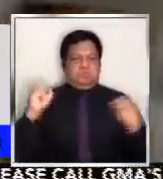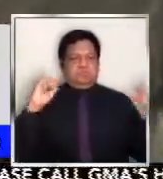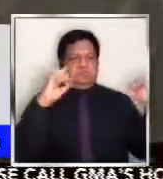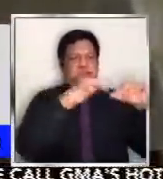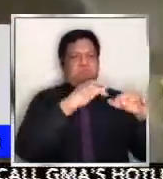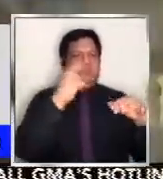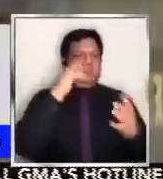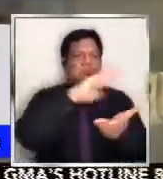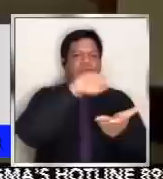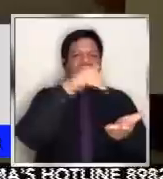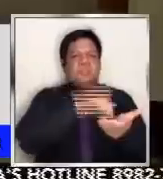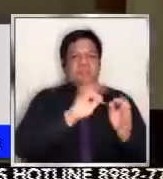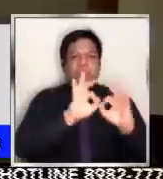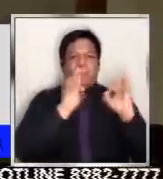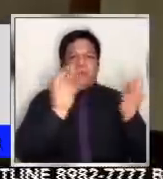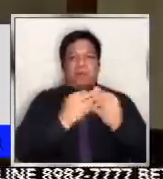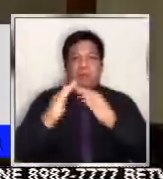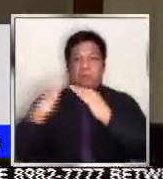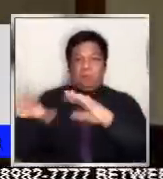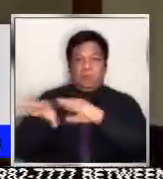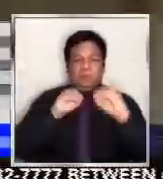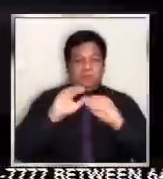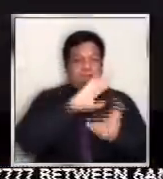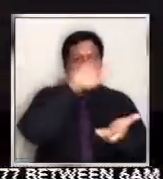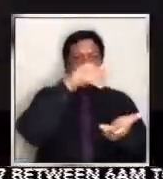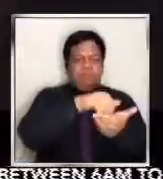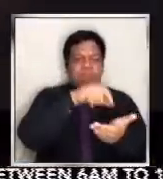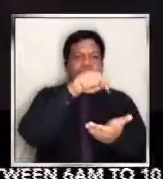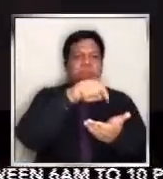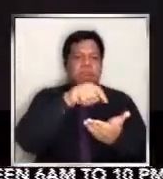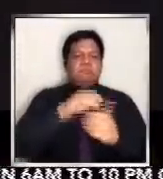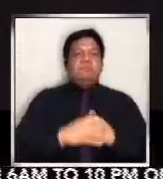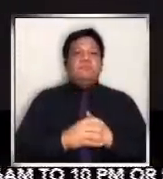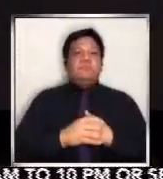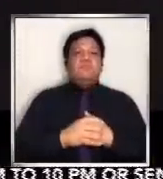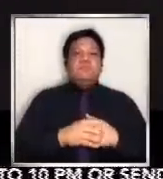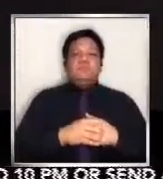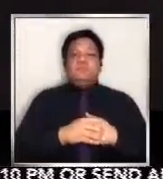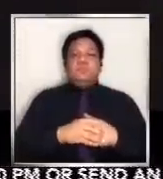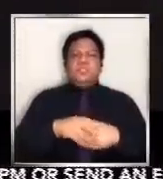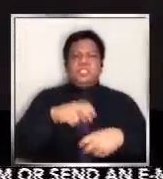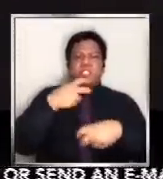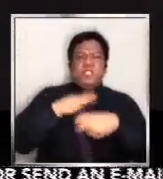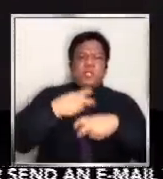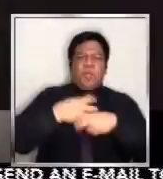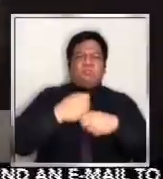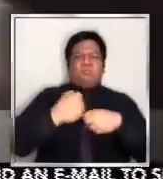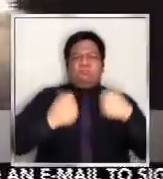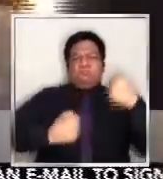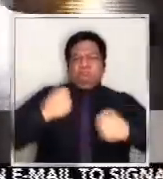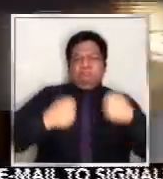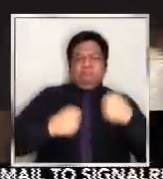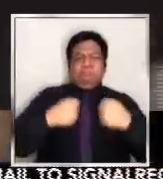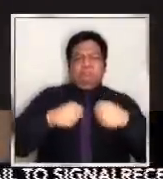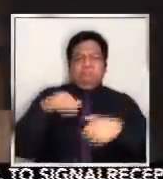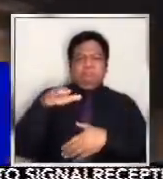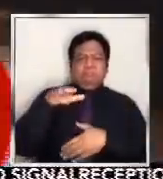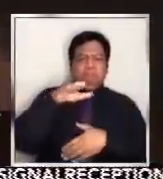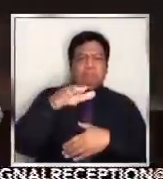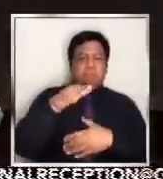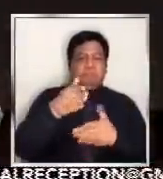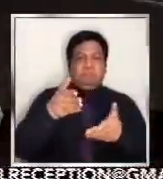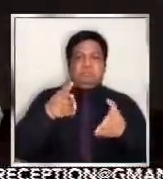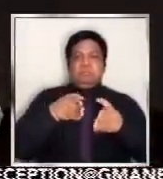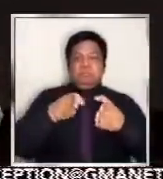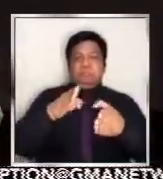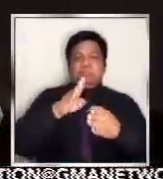ating mga areas, evacuation centers. Pahirapan sa pagtawid ang mga sasakyan sa National Highway sa Barangay Buenavista,